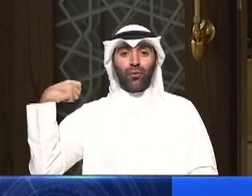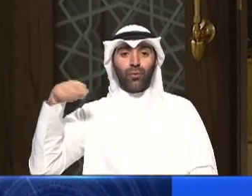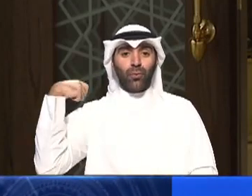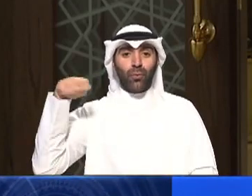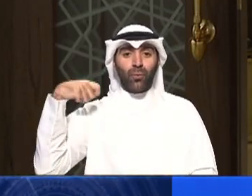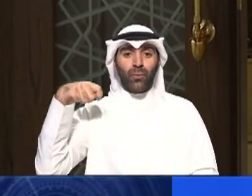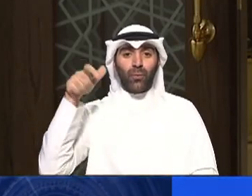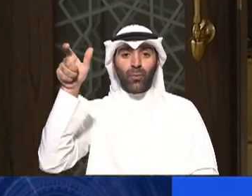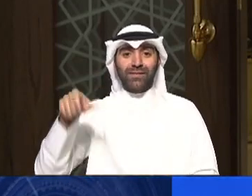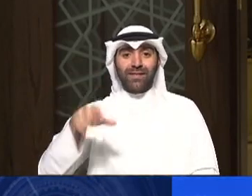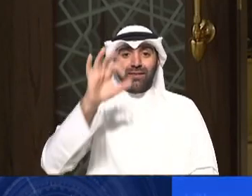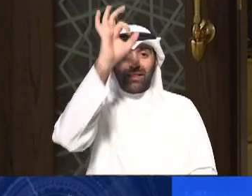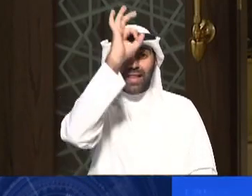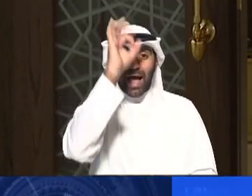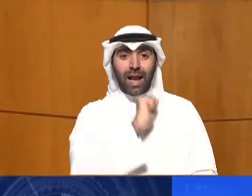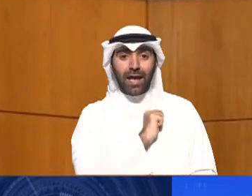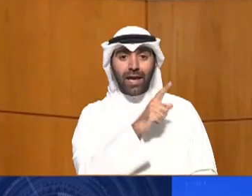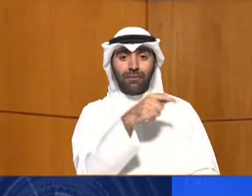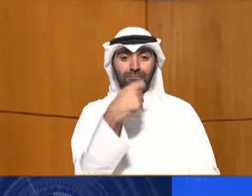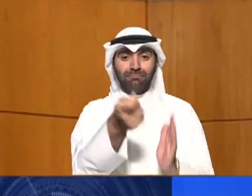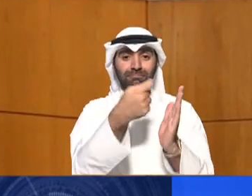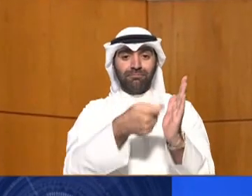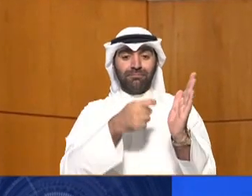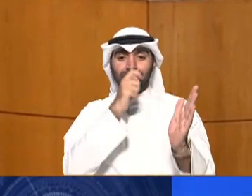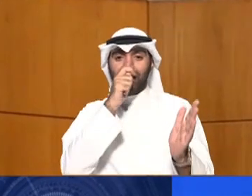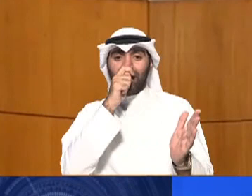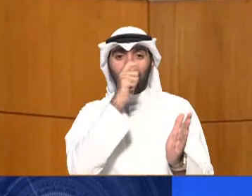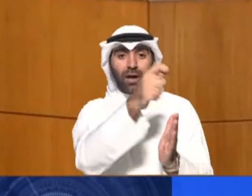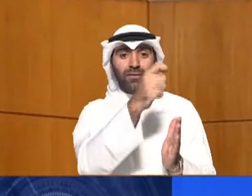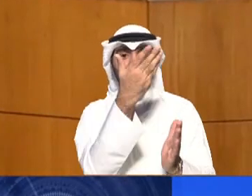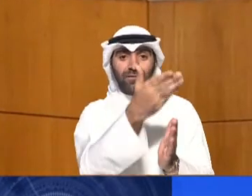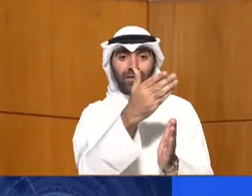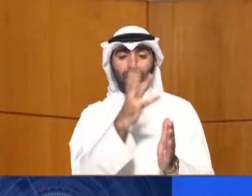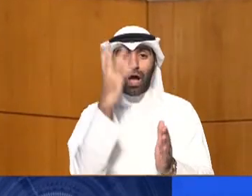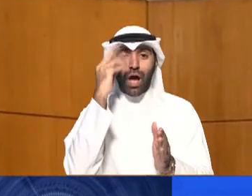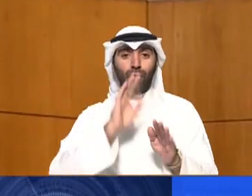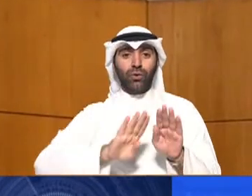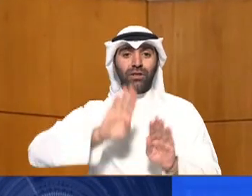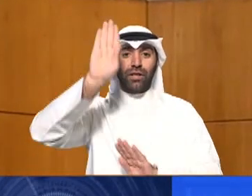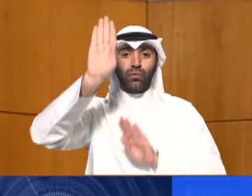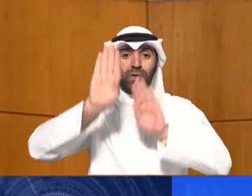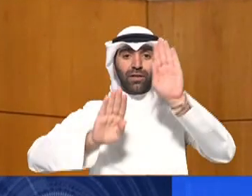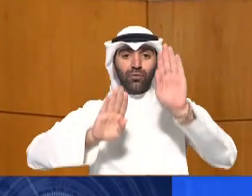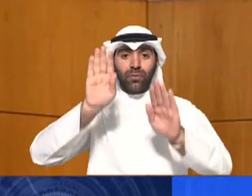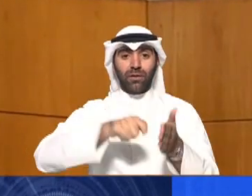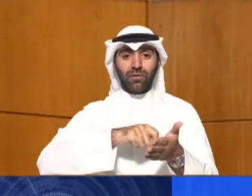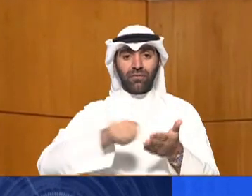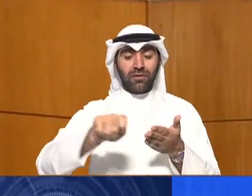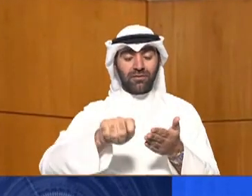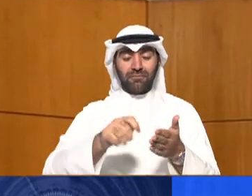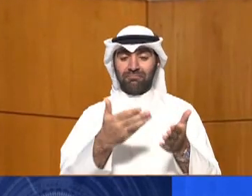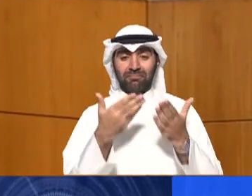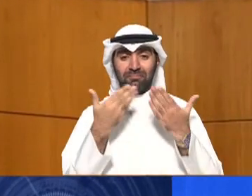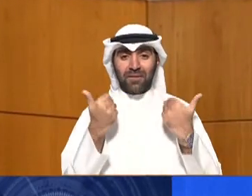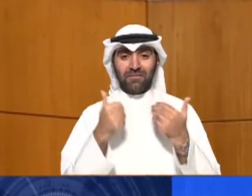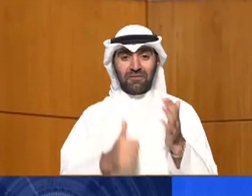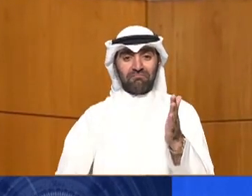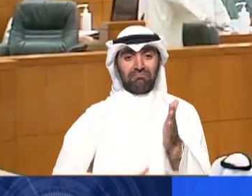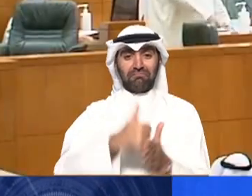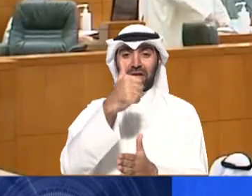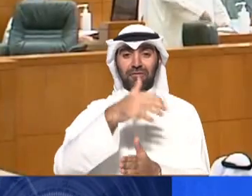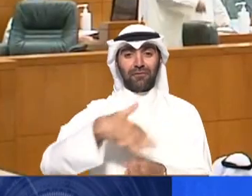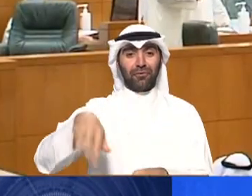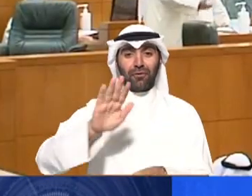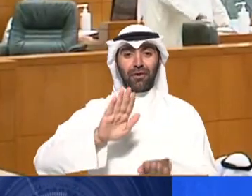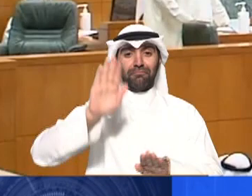لمعالي وزير التربية والتعليم العالي الدكتور سعود الحربي من 3 نواب، وهذا الاستجواب انتهى بتقديم 10 نواب